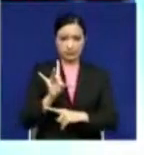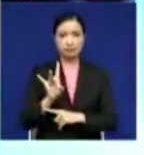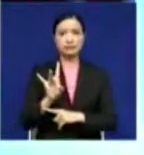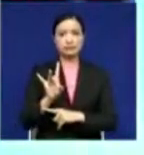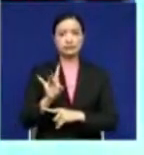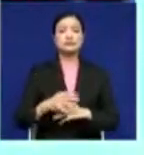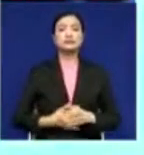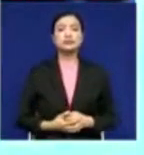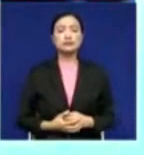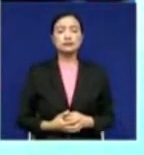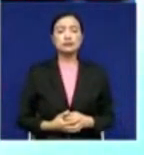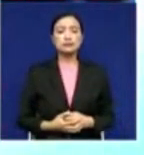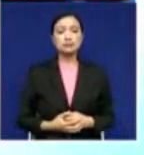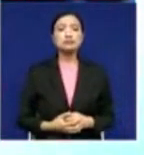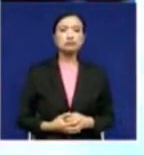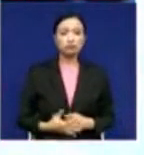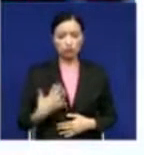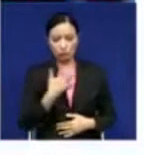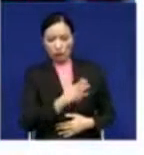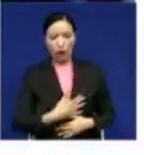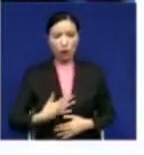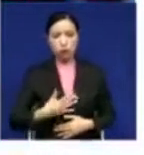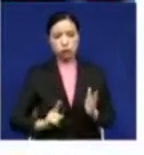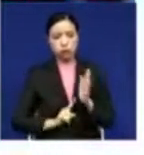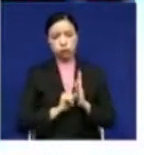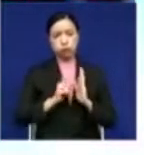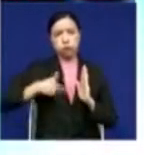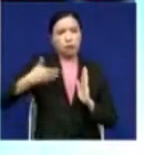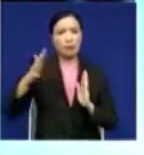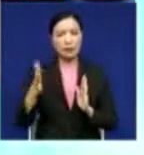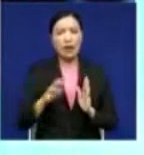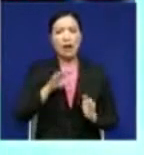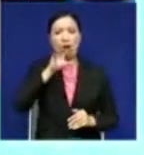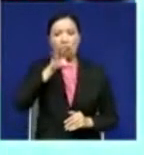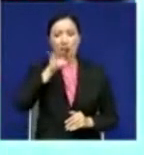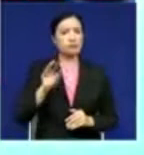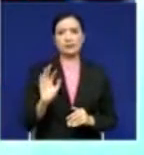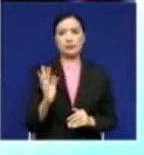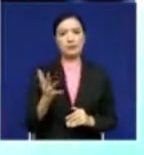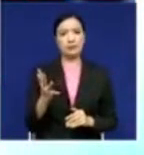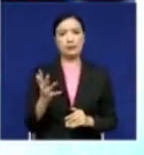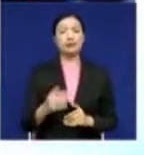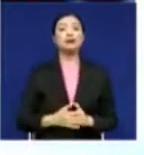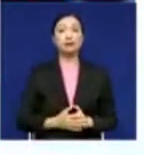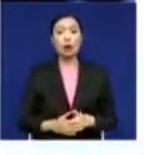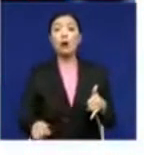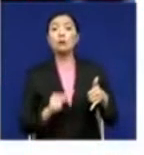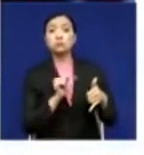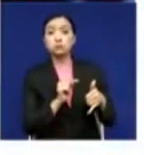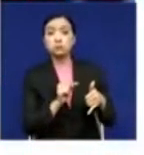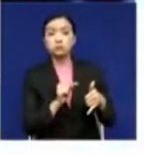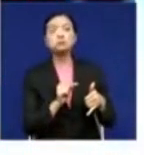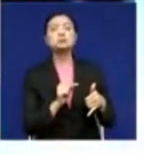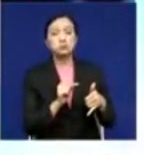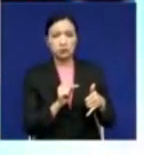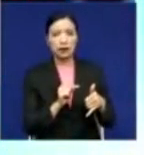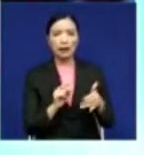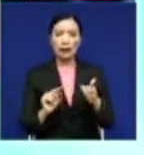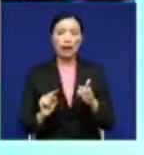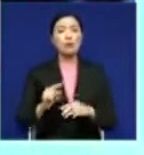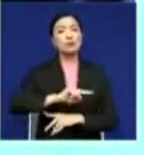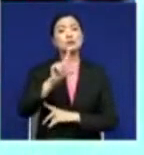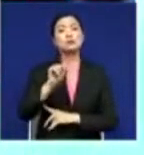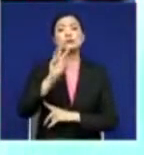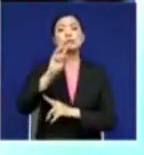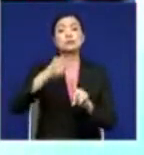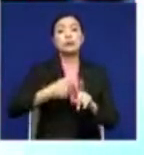ครับซึ่งไม่มีอาการไข้นะครับไม่มีอาการไอนะครับแล้วก็รายนี้ก็อยู่ในการดูแลตั้งแต่แรกเมื่อวันที่